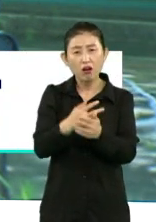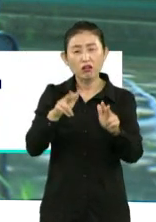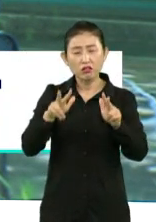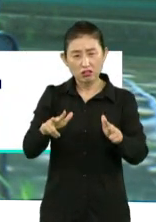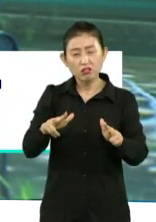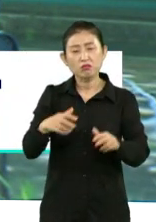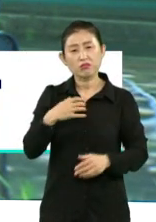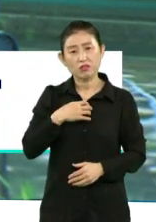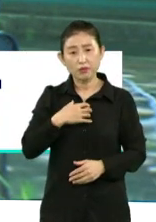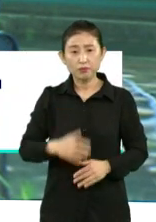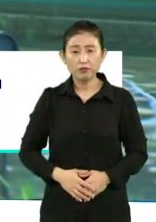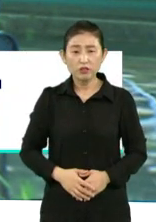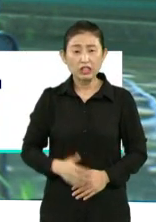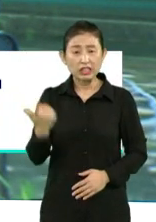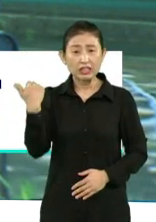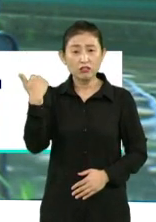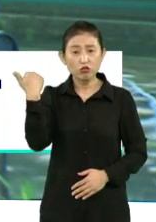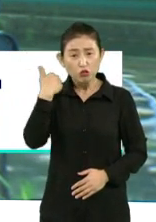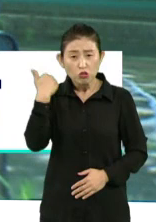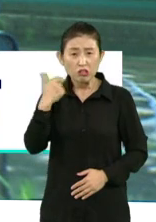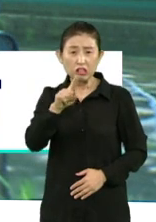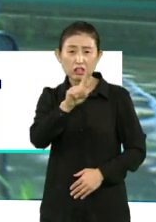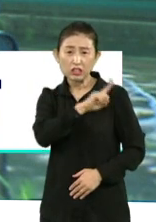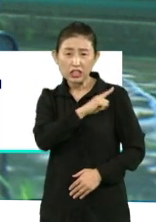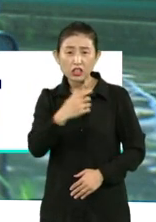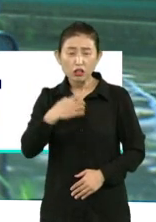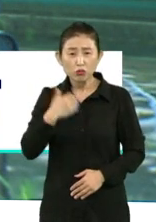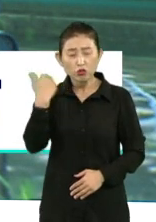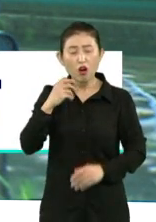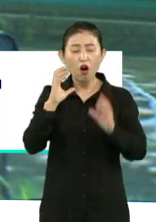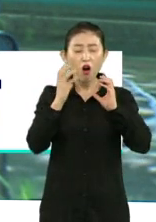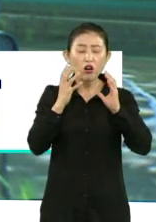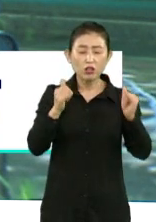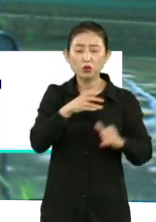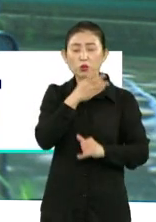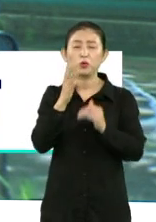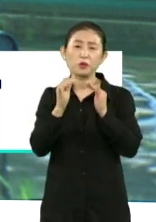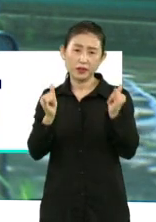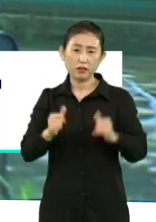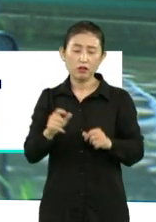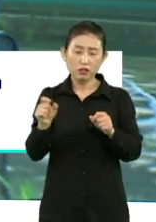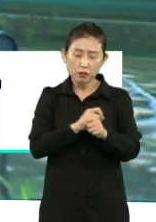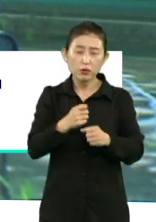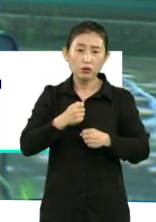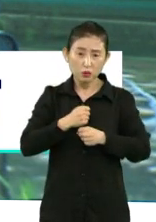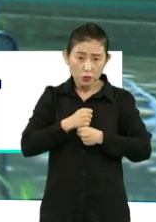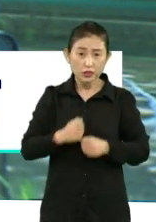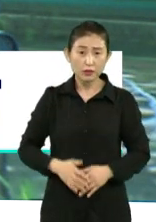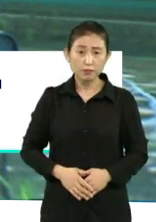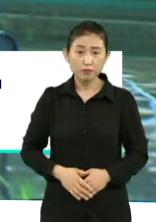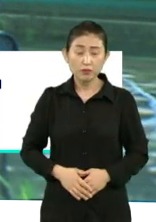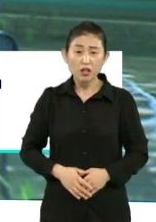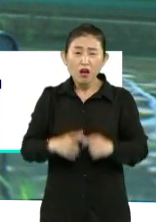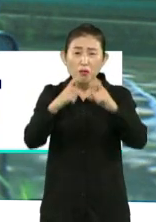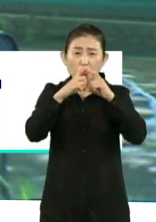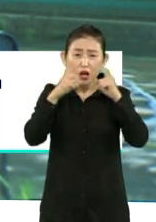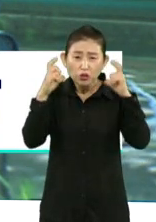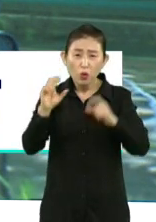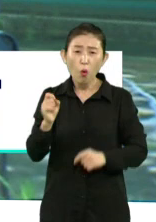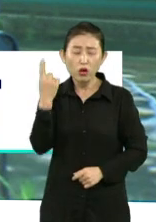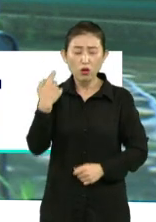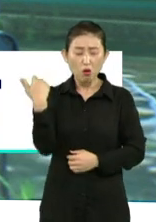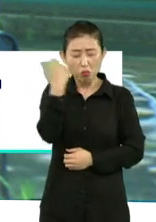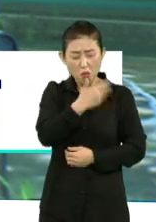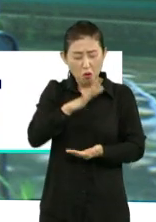걸렸습니다. 특히 어린이와 노약자들은 더 각별한 주의가 필요하고 코로나19 예방을 위해 착용하는 마스크도 체온